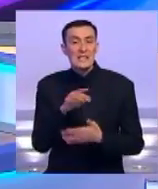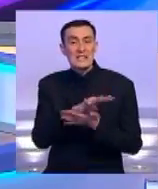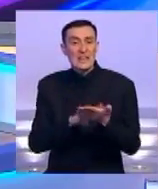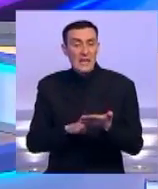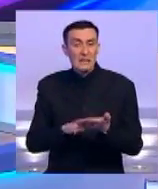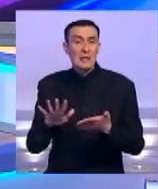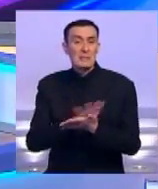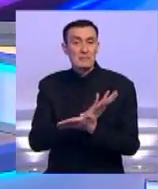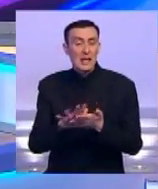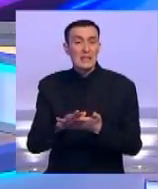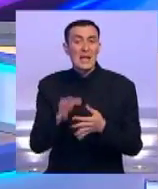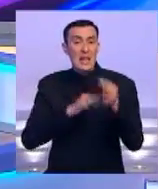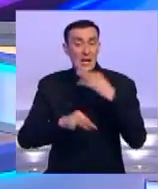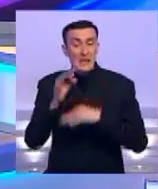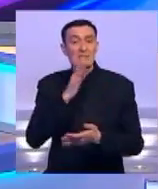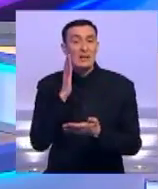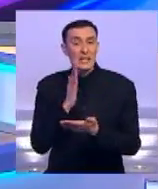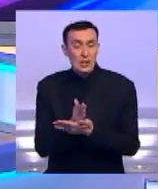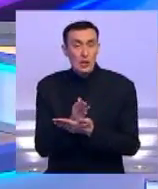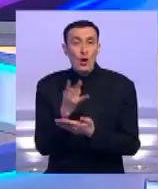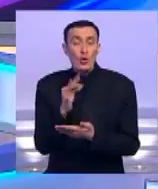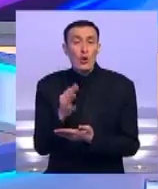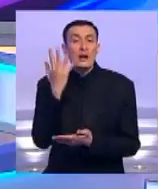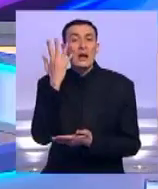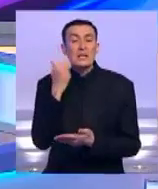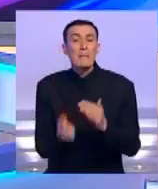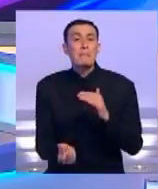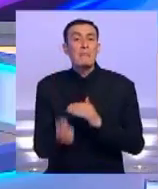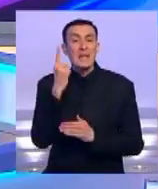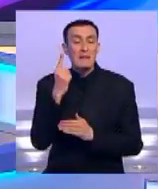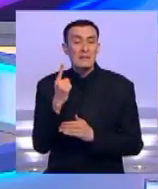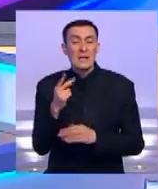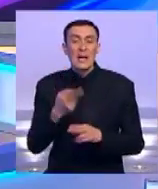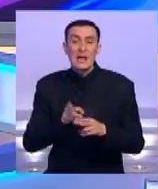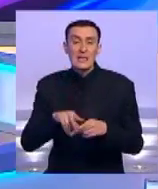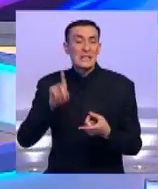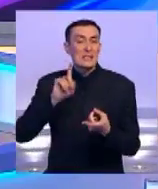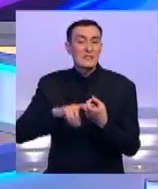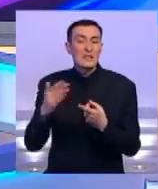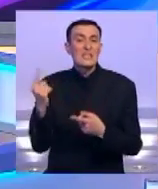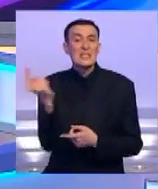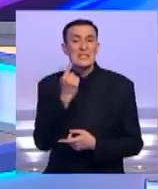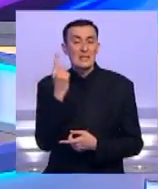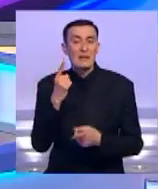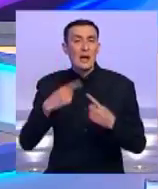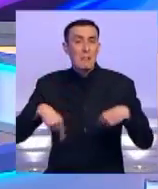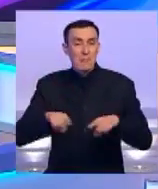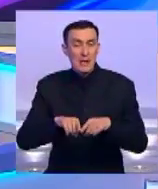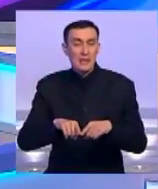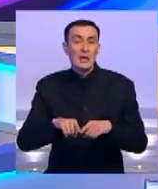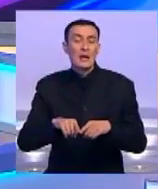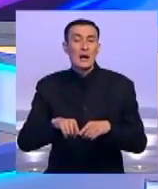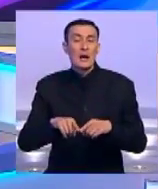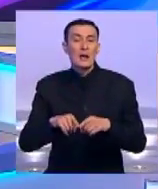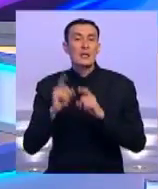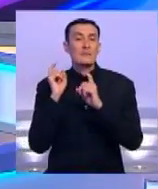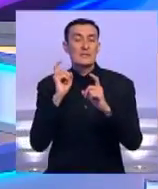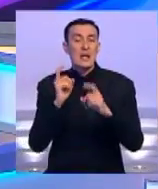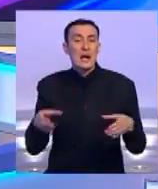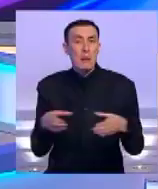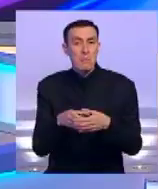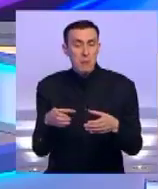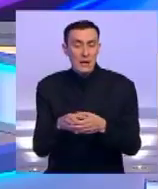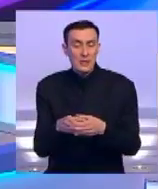на бесплатные лекарства есть. Но как скоро они появятся в аптеках, все зависит от единого дистрибьютора и логистической